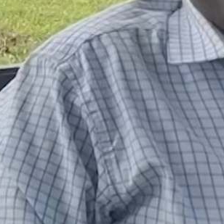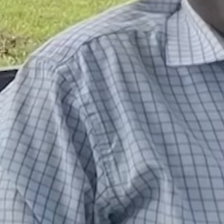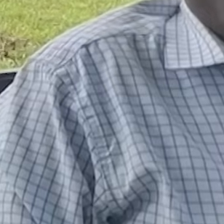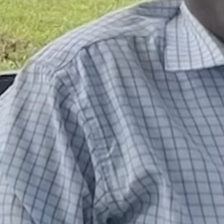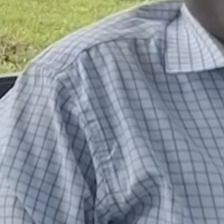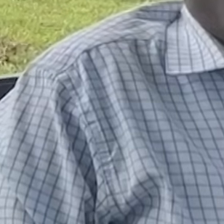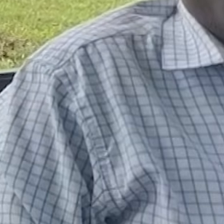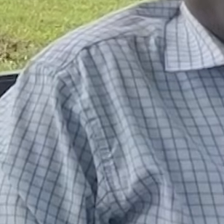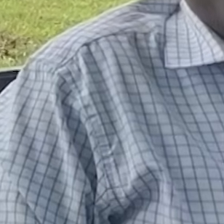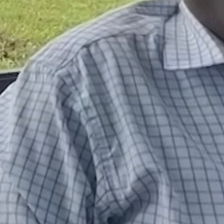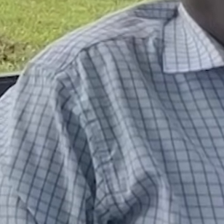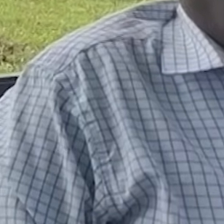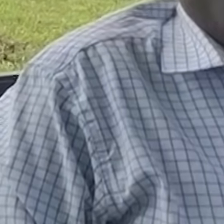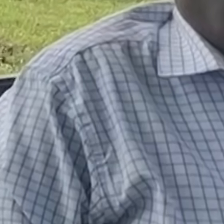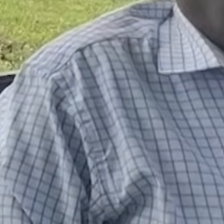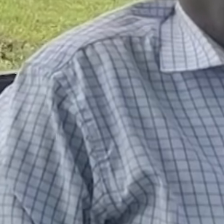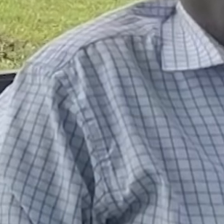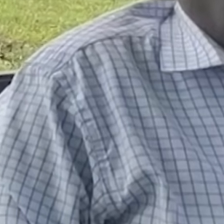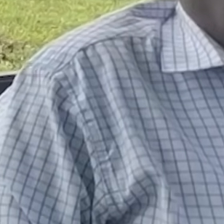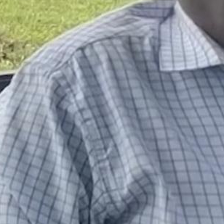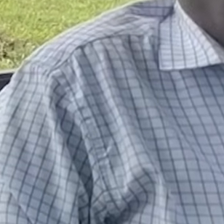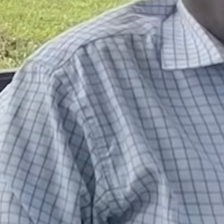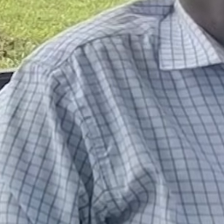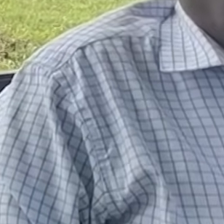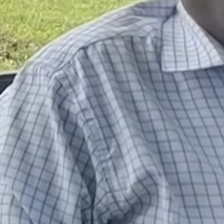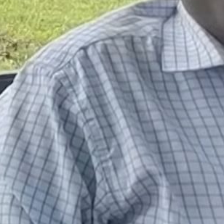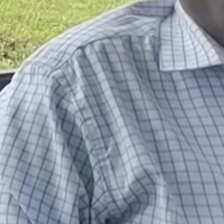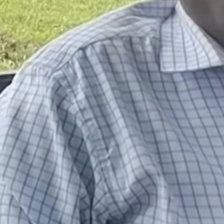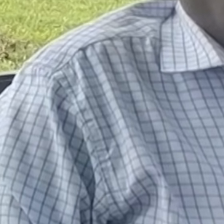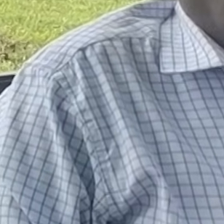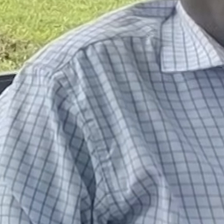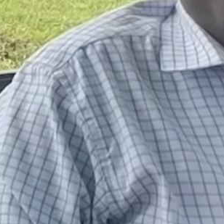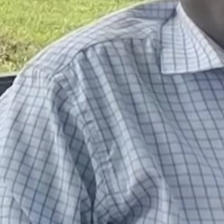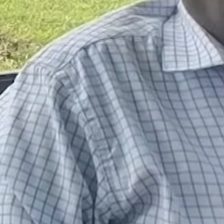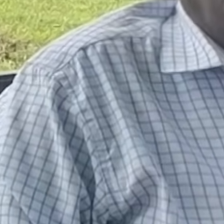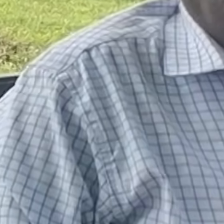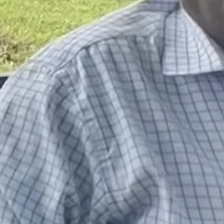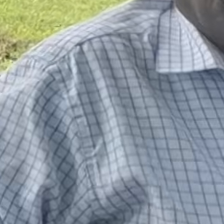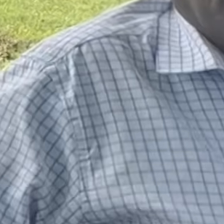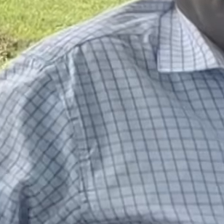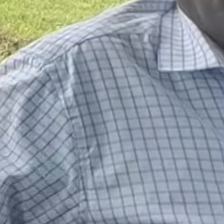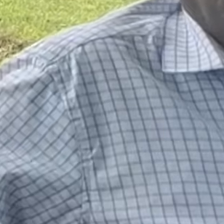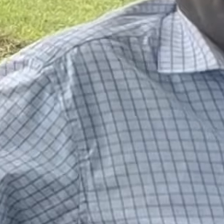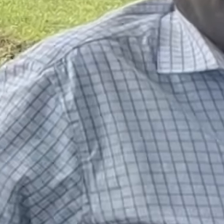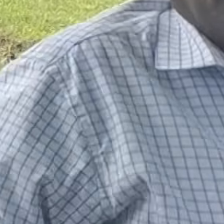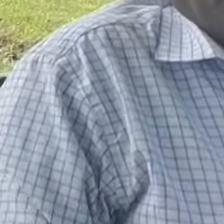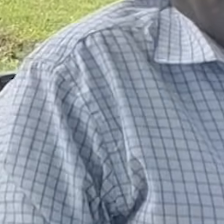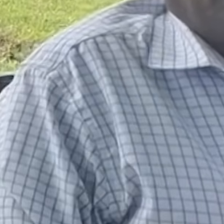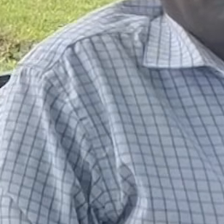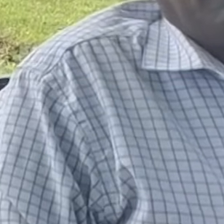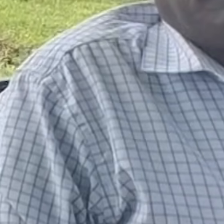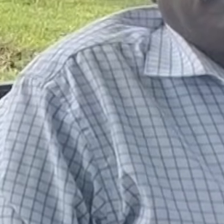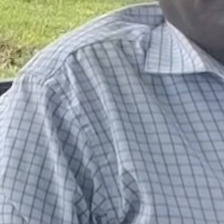உபதலைவர். கனகபுரம் மாவீரர் துயிலும் இல்லத்தினுடைய மாவீரர் நாள் நிகழ்வுகள்